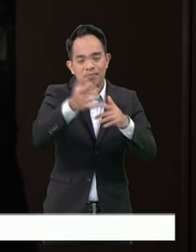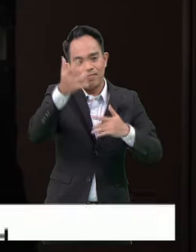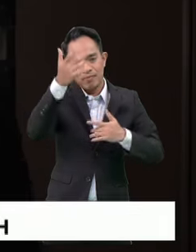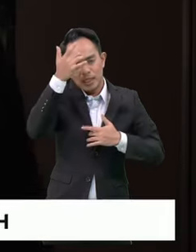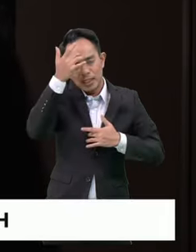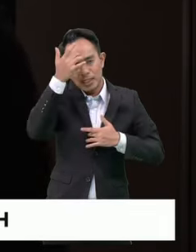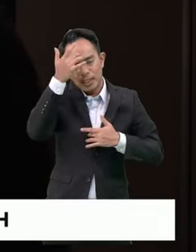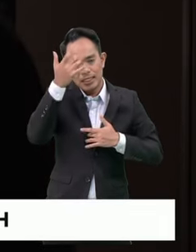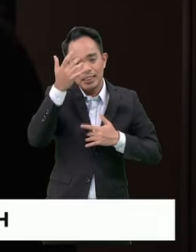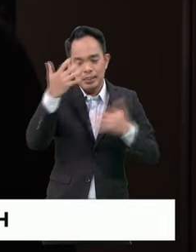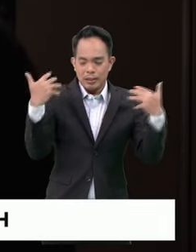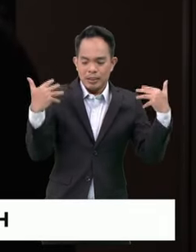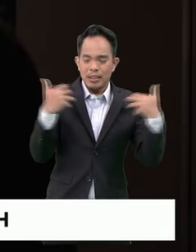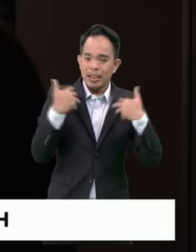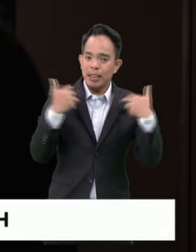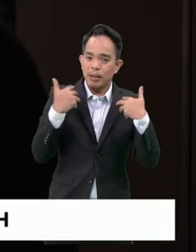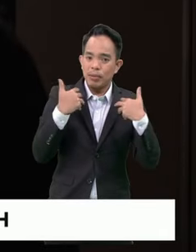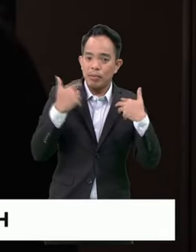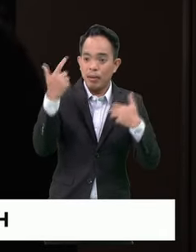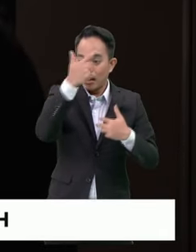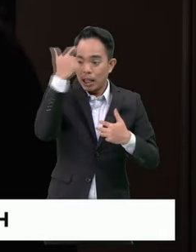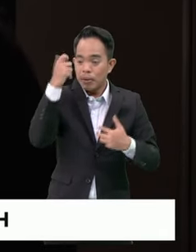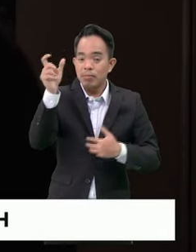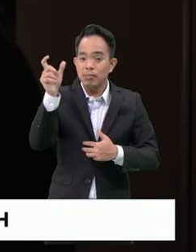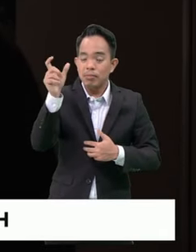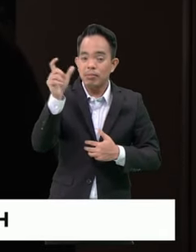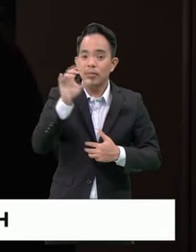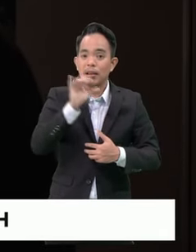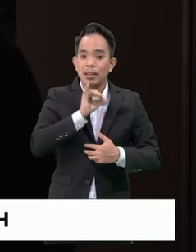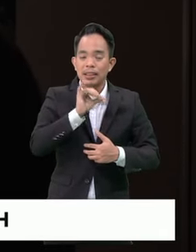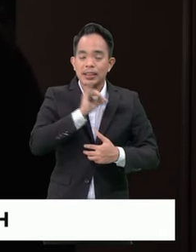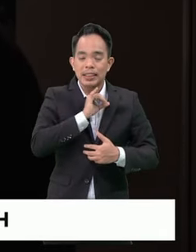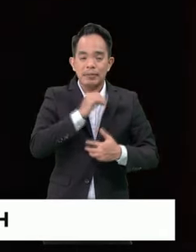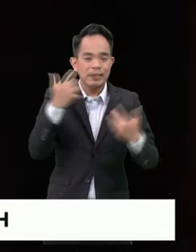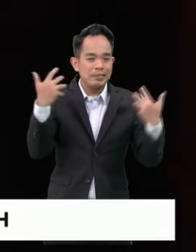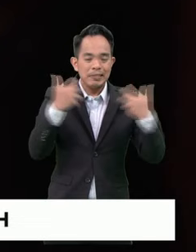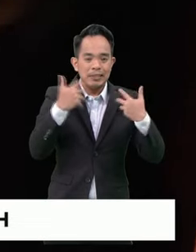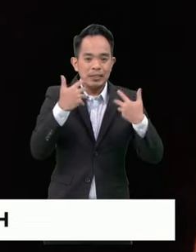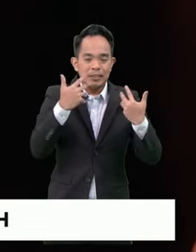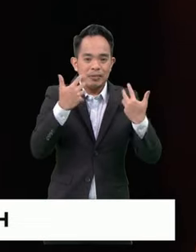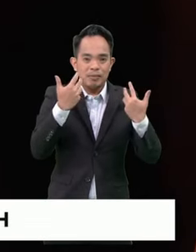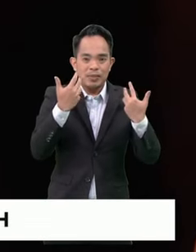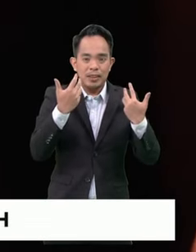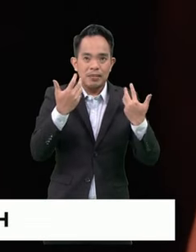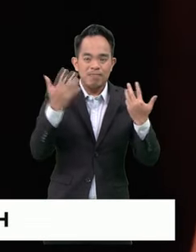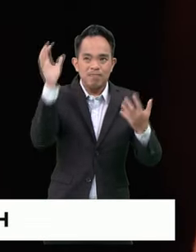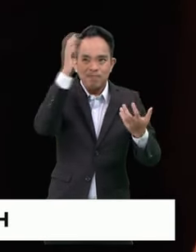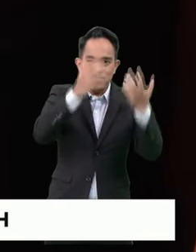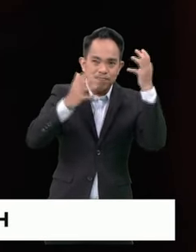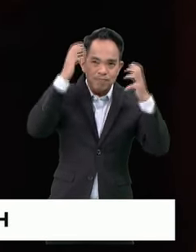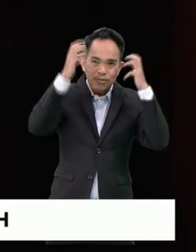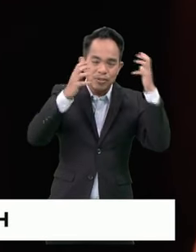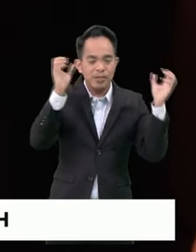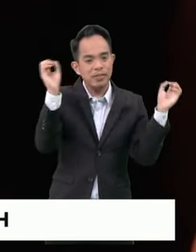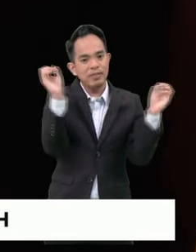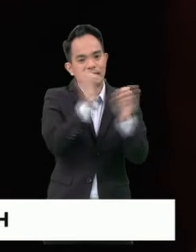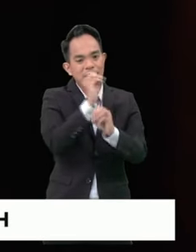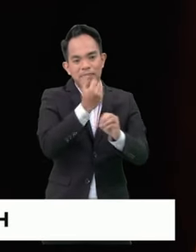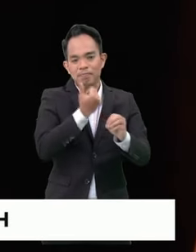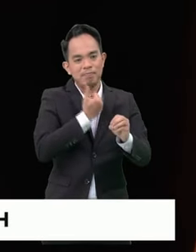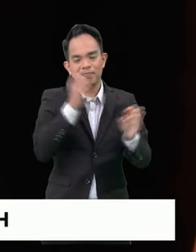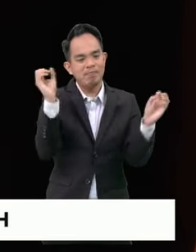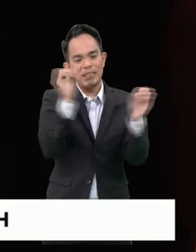jadi macam trauma. Trauma sangat sampai saya murung. Rasa macam diri sendiri ni macam tak ada harga.